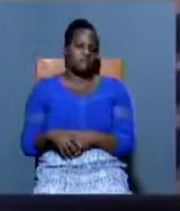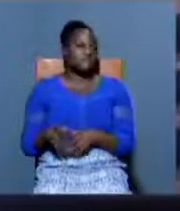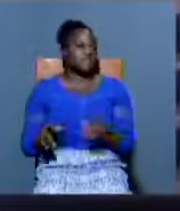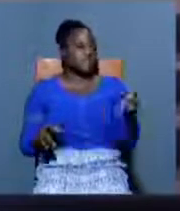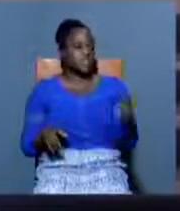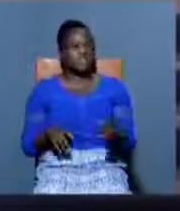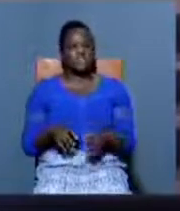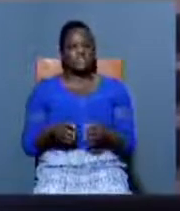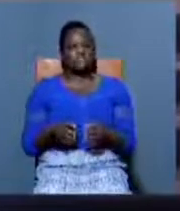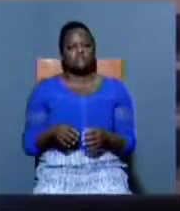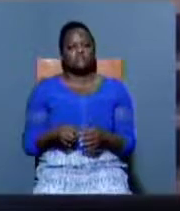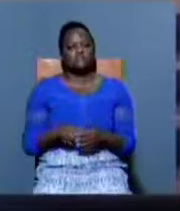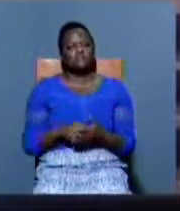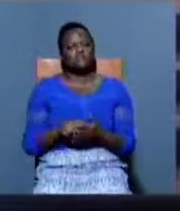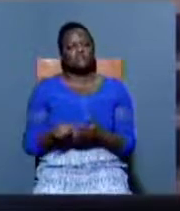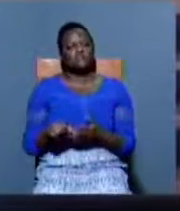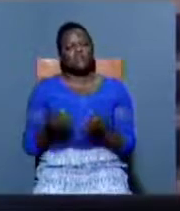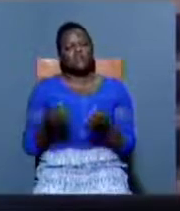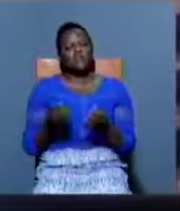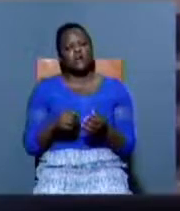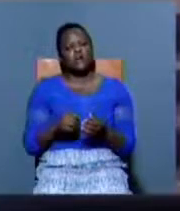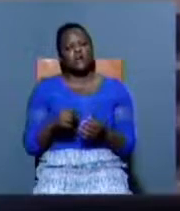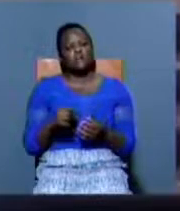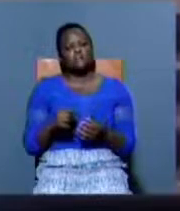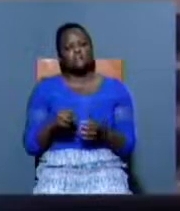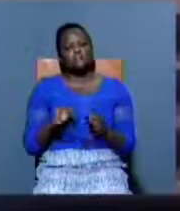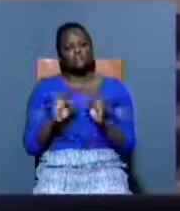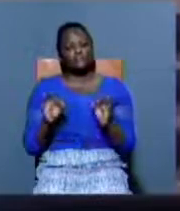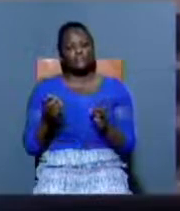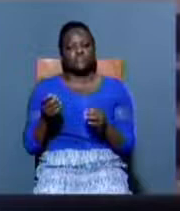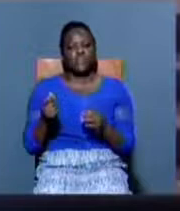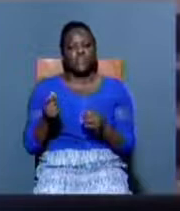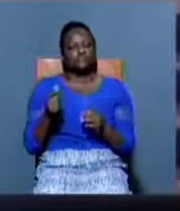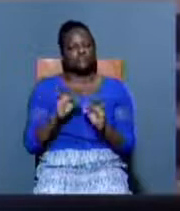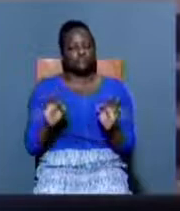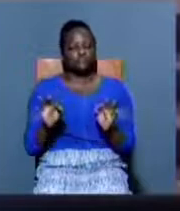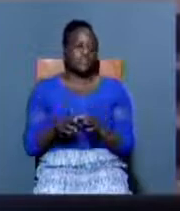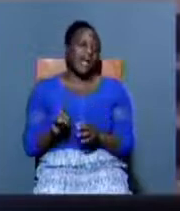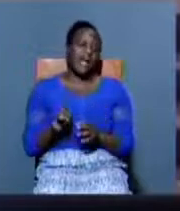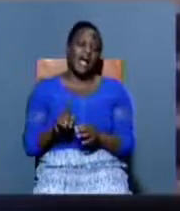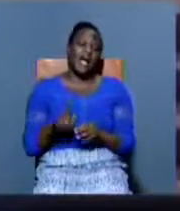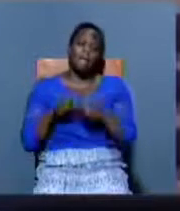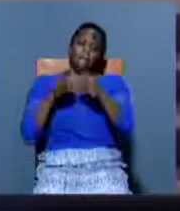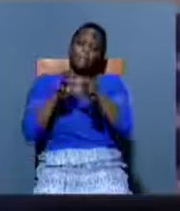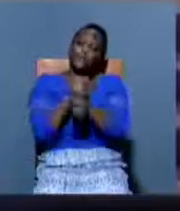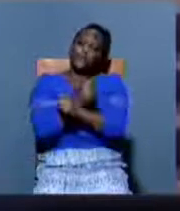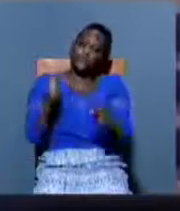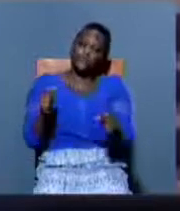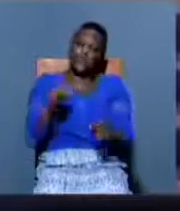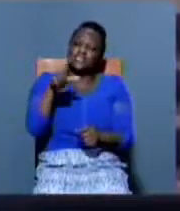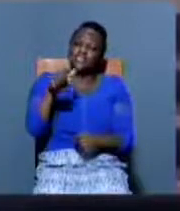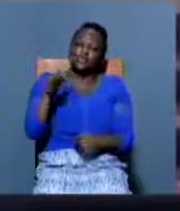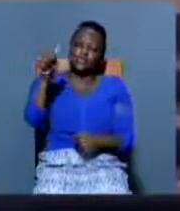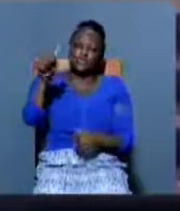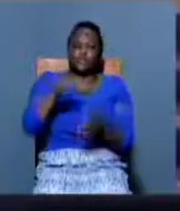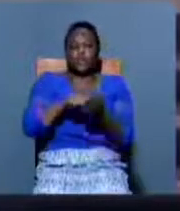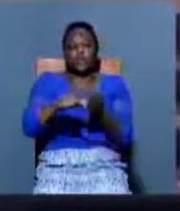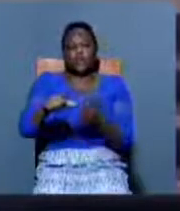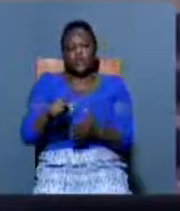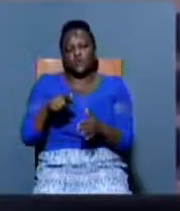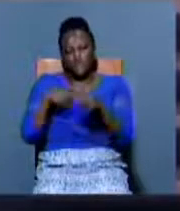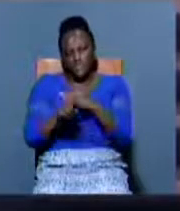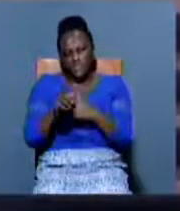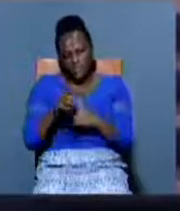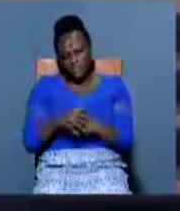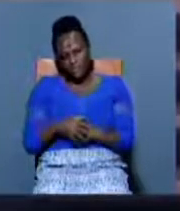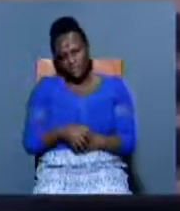7,500. Mpe mama hela, mpe uhuru, mfanye mkeo awe na amani nyumbani. Na mimi nilichojifunza, mwanamke akisha kuona